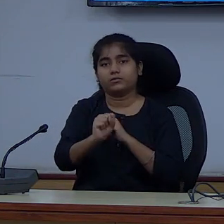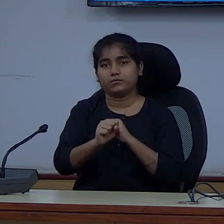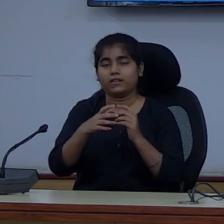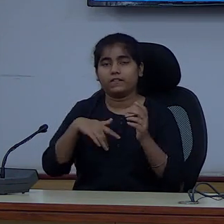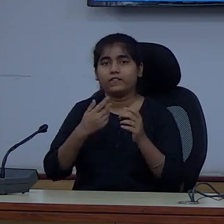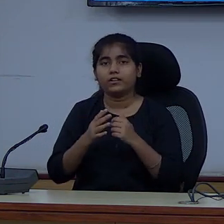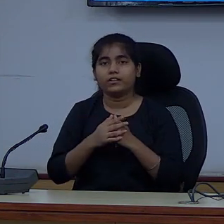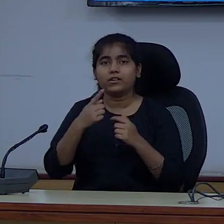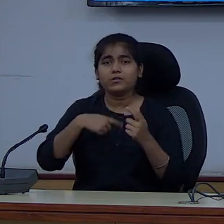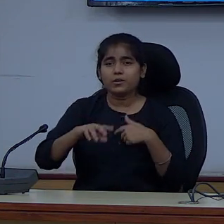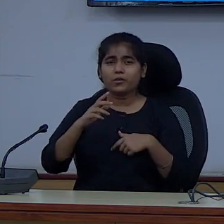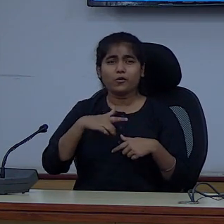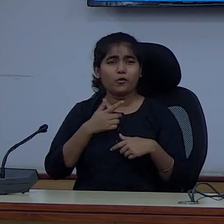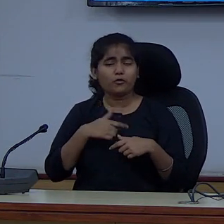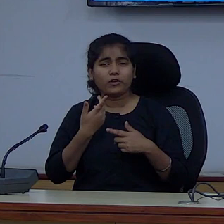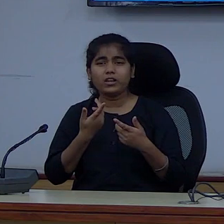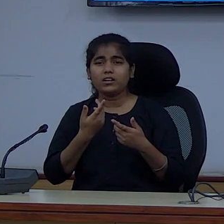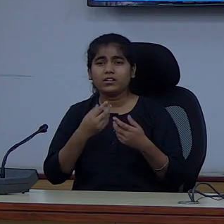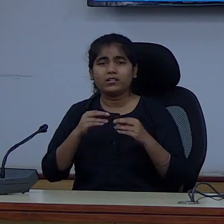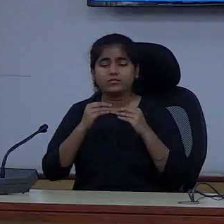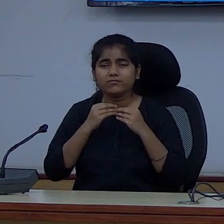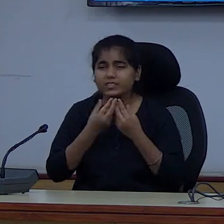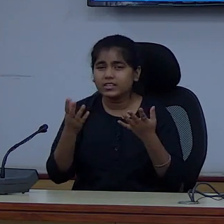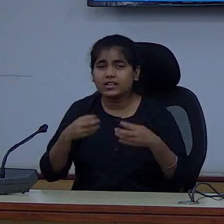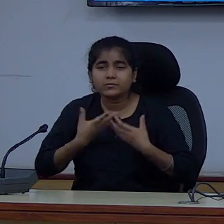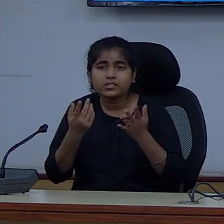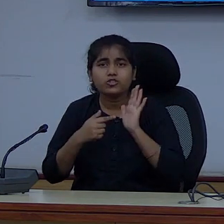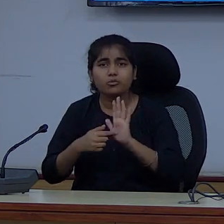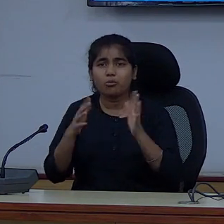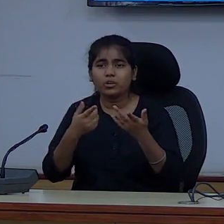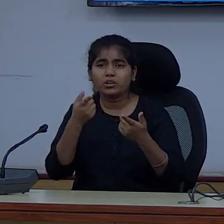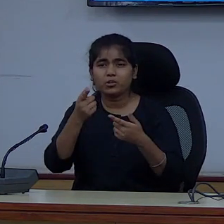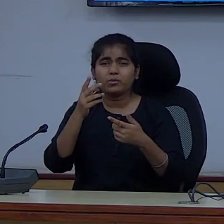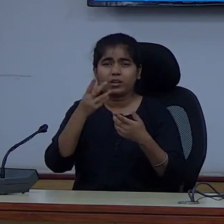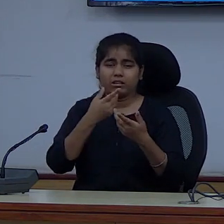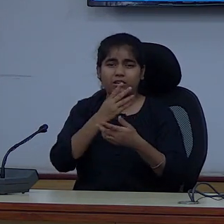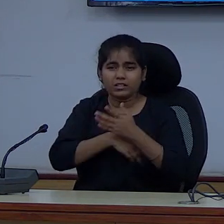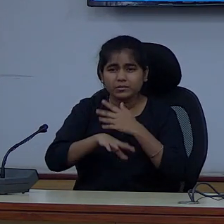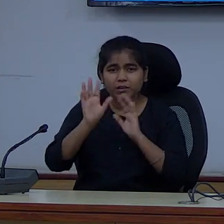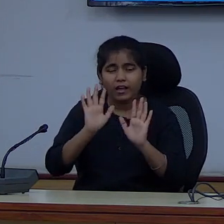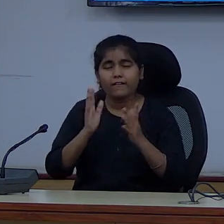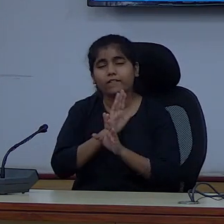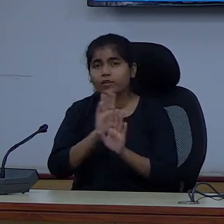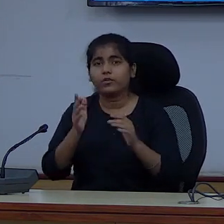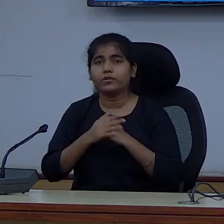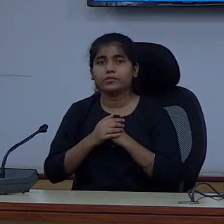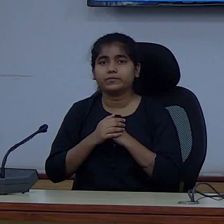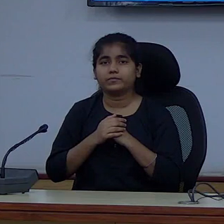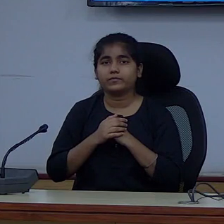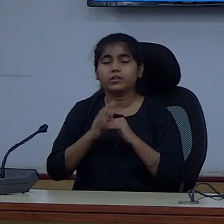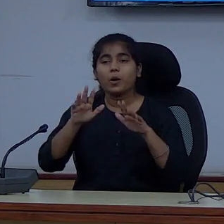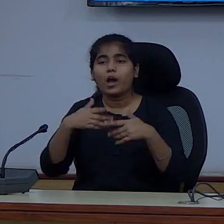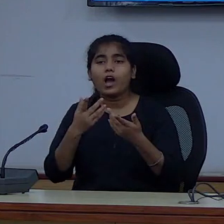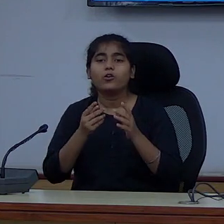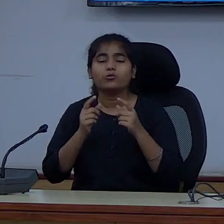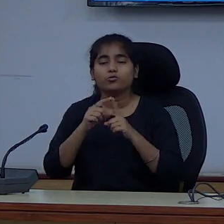रखे, अपना पैर कैसे रखे, कैसे उन बातों को वहाँ तक पहुँचाए, आई थिंक दिस इज कॉल्ड सुगम्यता। आप उनको वो चीज़ महसूस ही नहीं होने दीजिए कि उनके अंदर कहीं ना